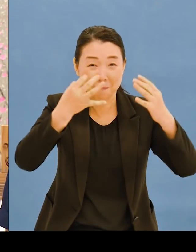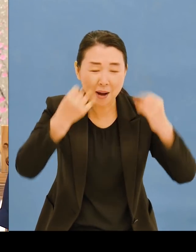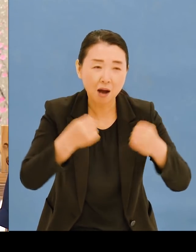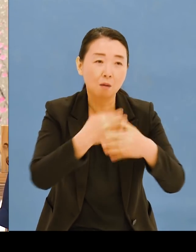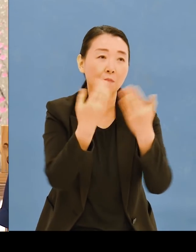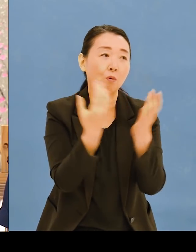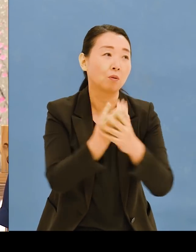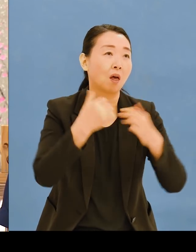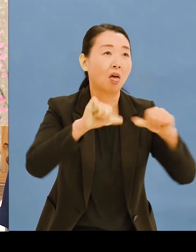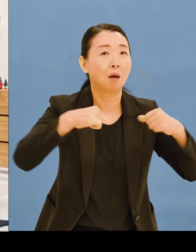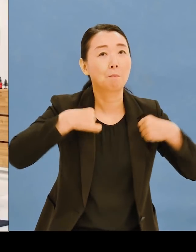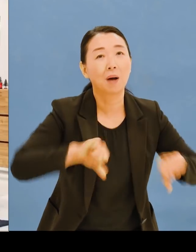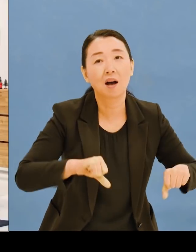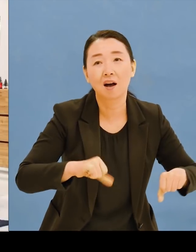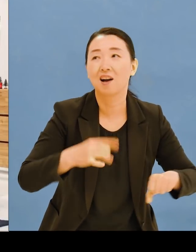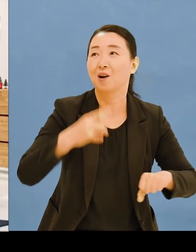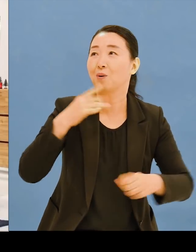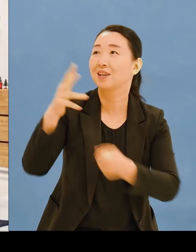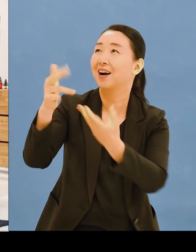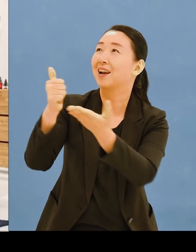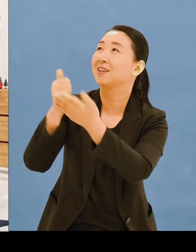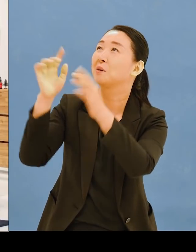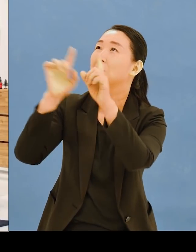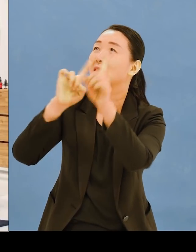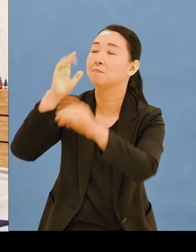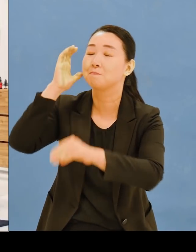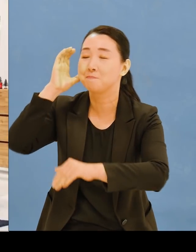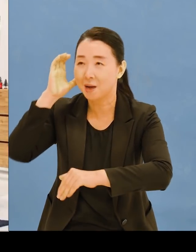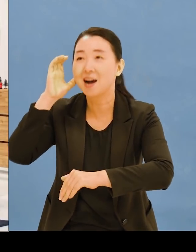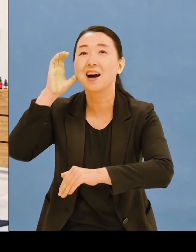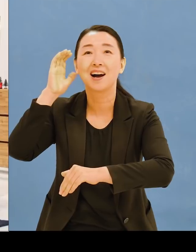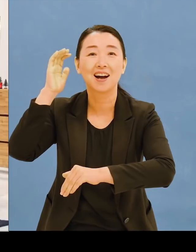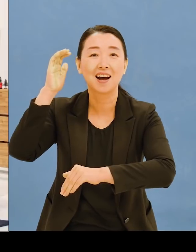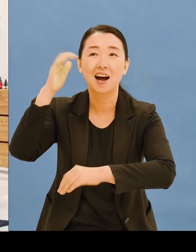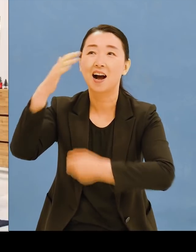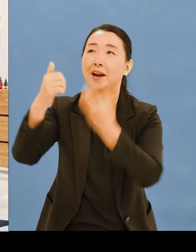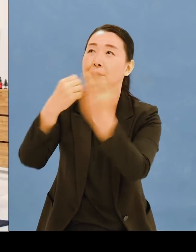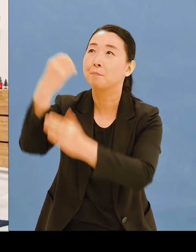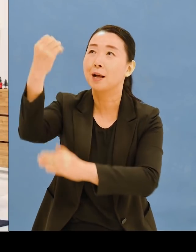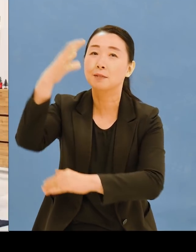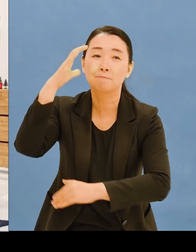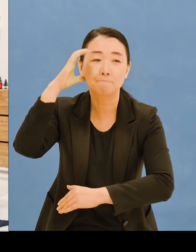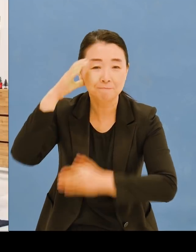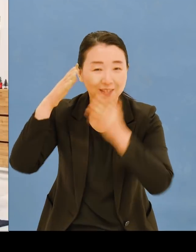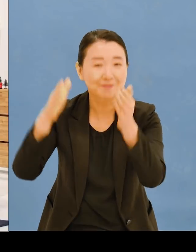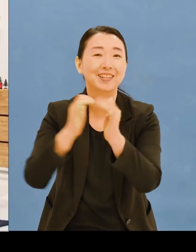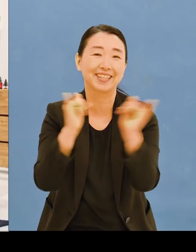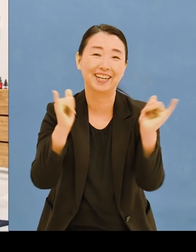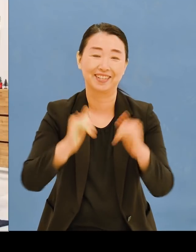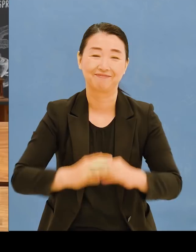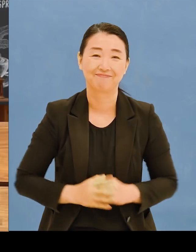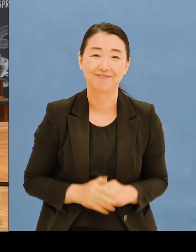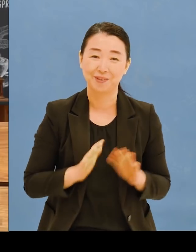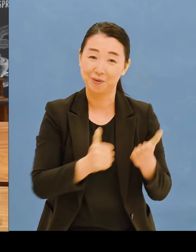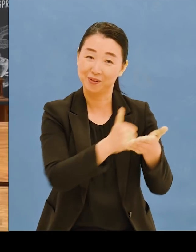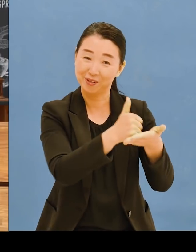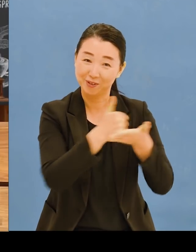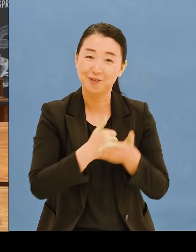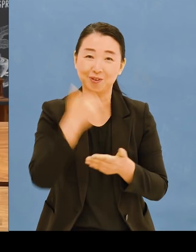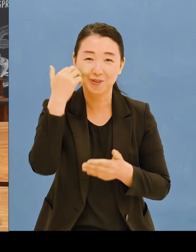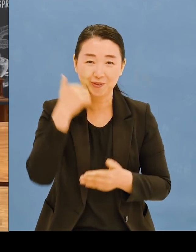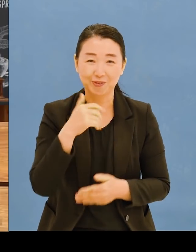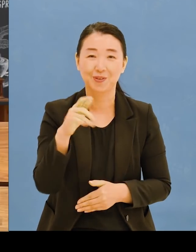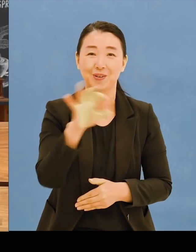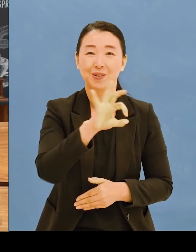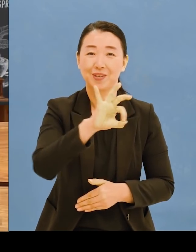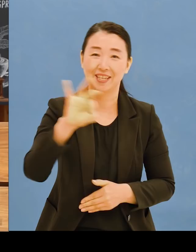이게 다 깨지고 나서 오직 하나님의 말씀에 귀 기울이고 그 음성에만 집중하고 계신 분입니다. 네, 오늘의 주인공